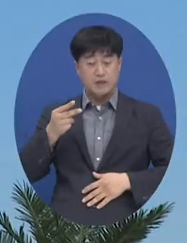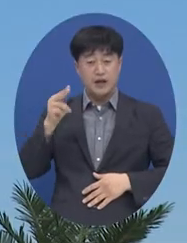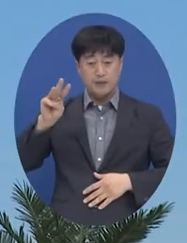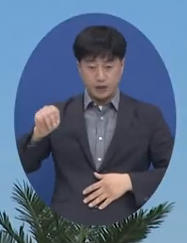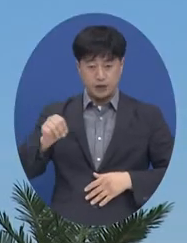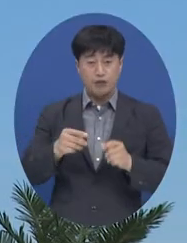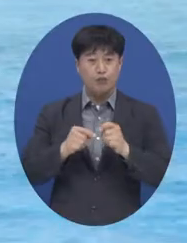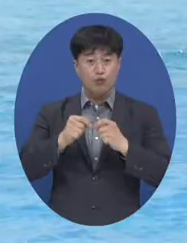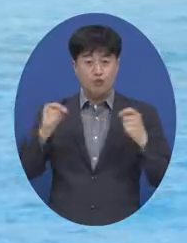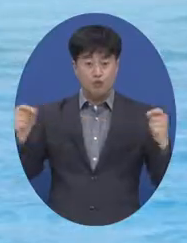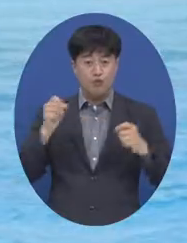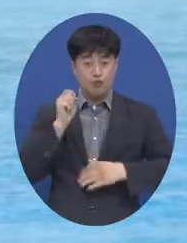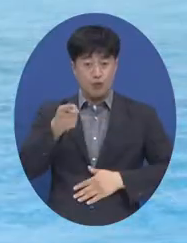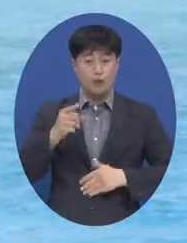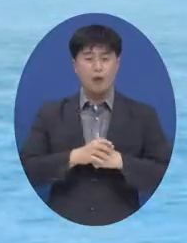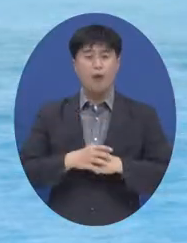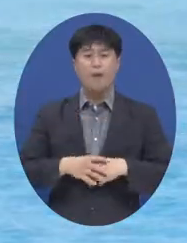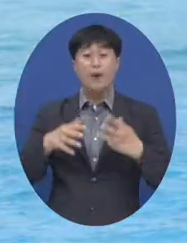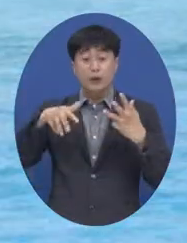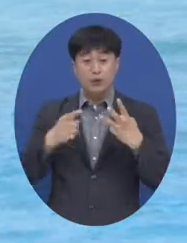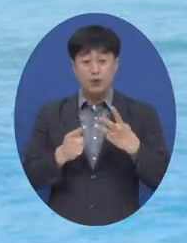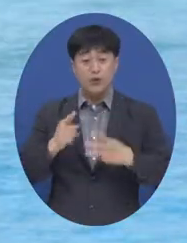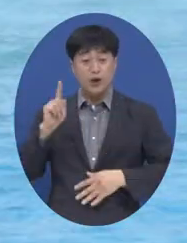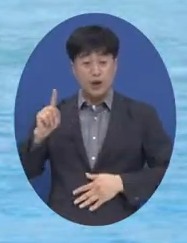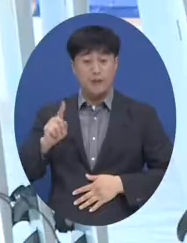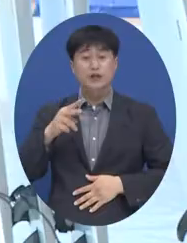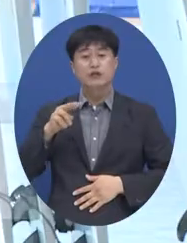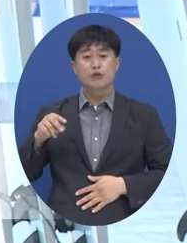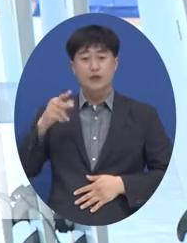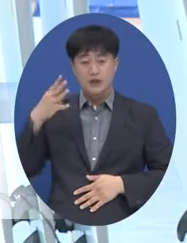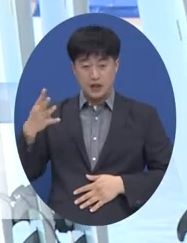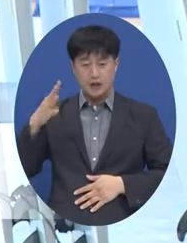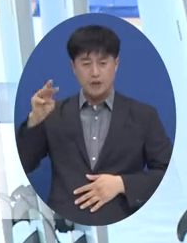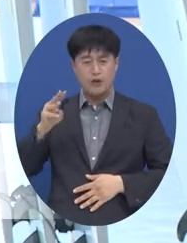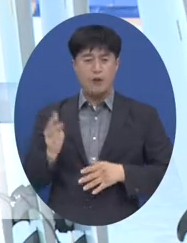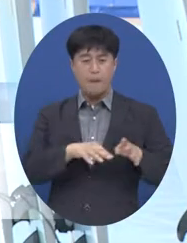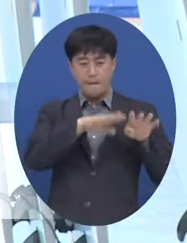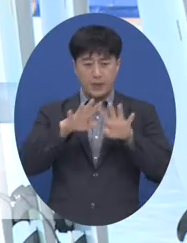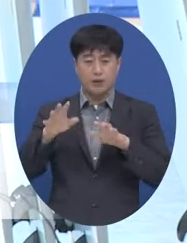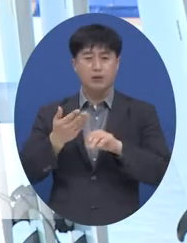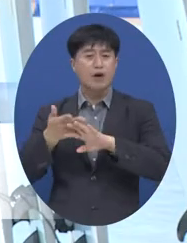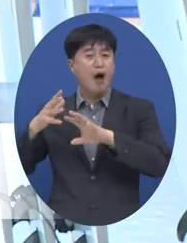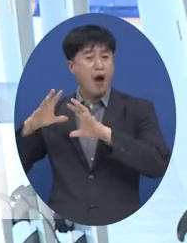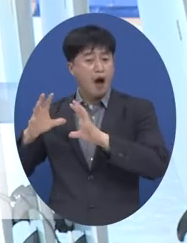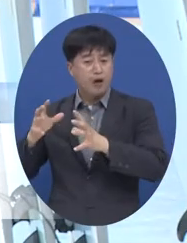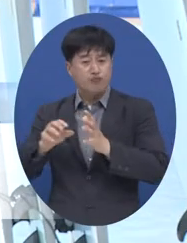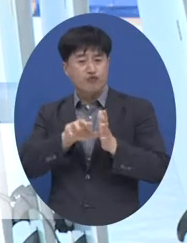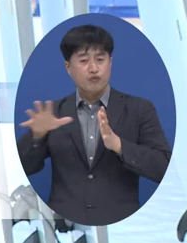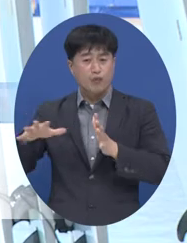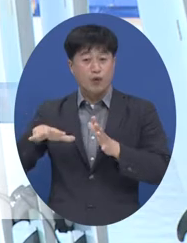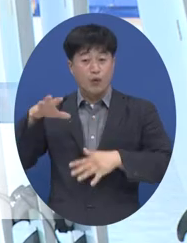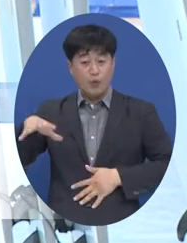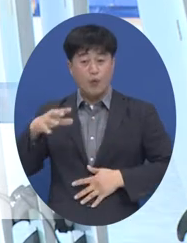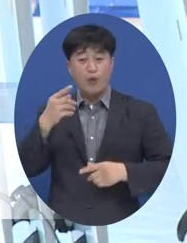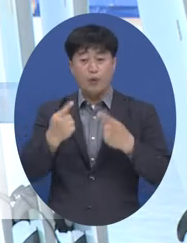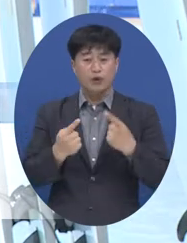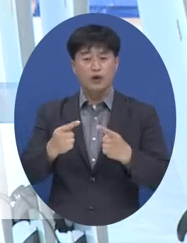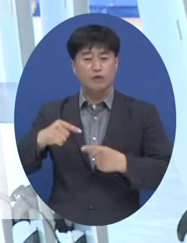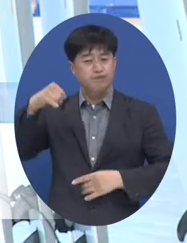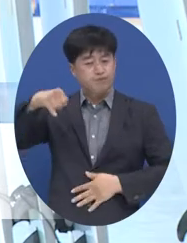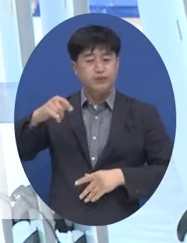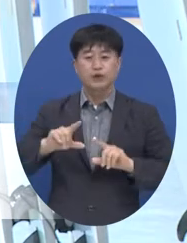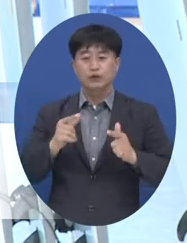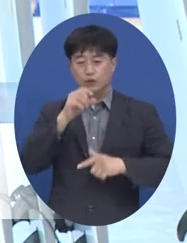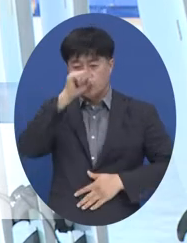서핑장에선 8주에 한 번씩 2.4m의 파도가 칩니다. 해외 그 어느 유명 스팟보다 절대 떨어지지 않는